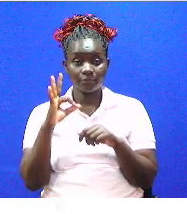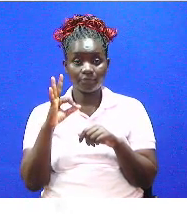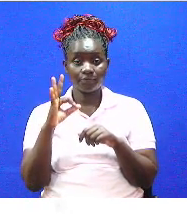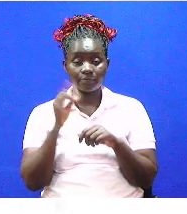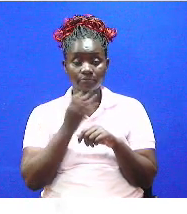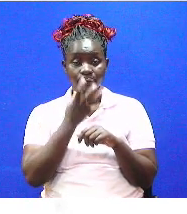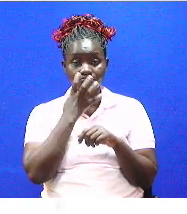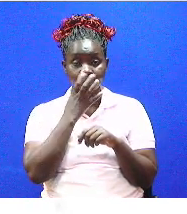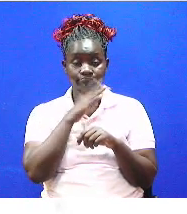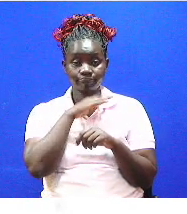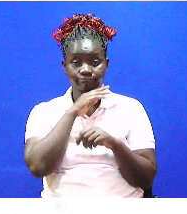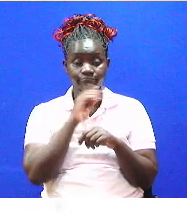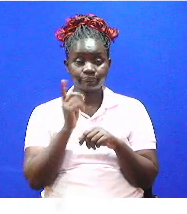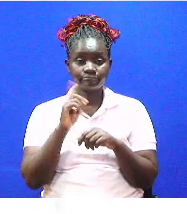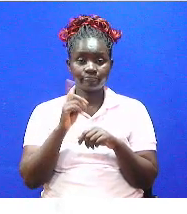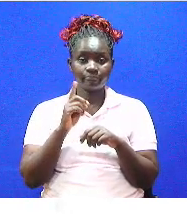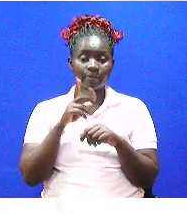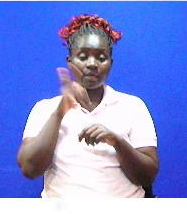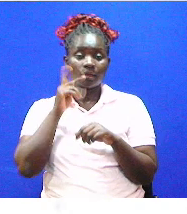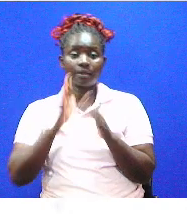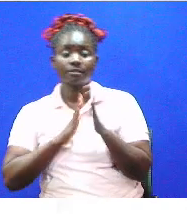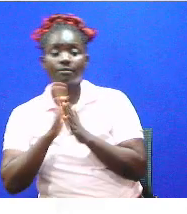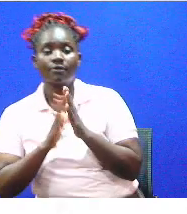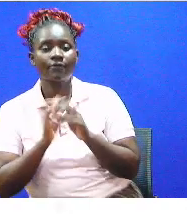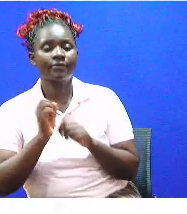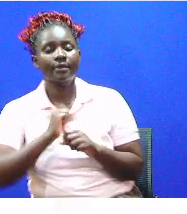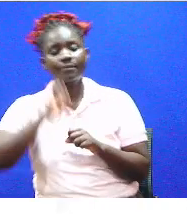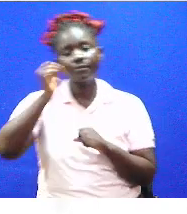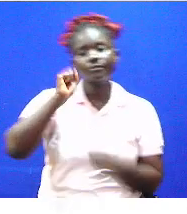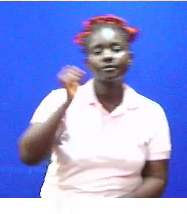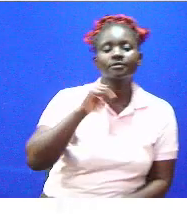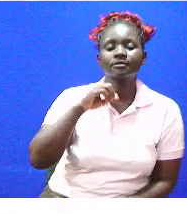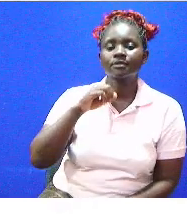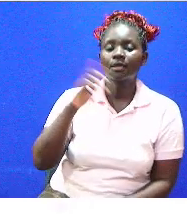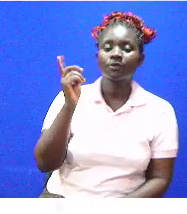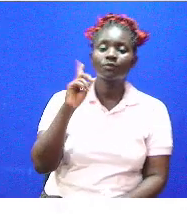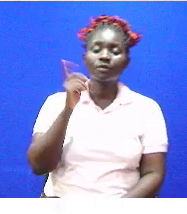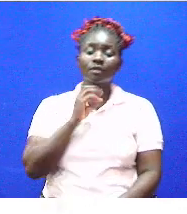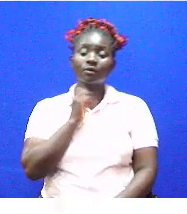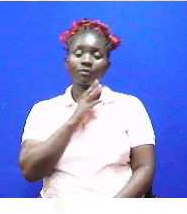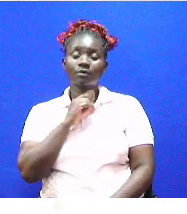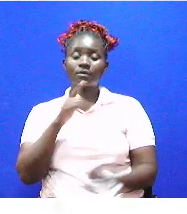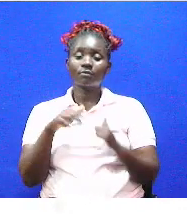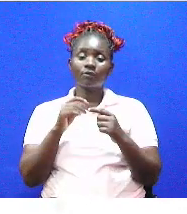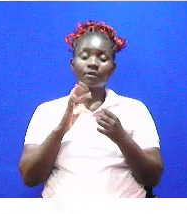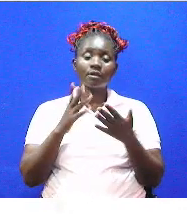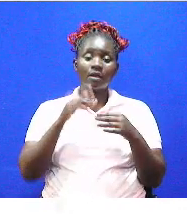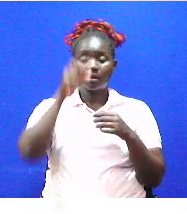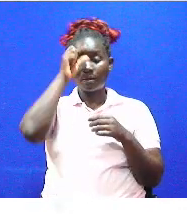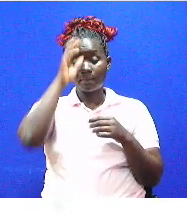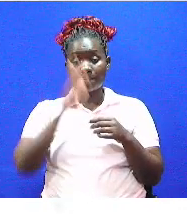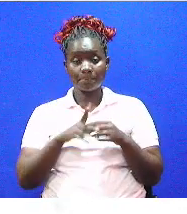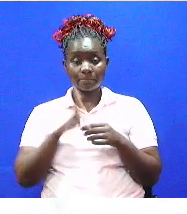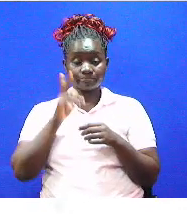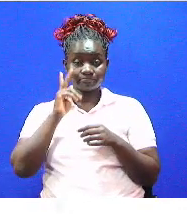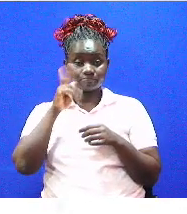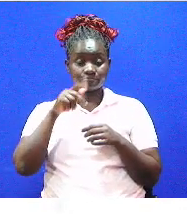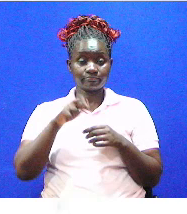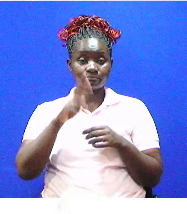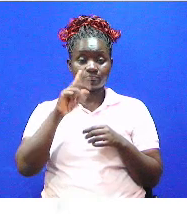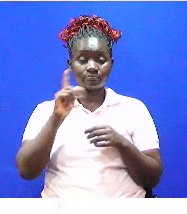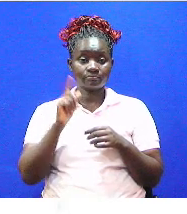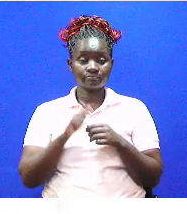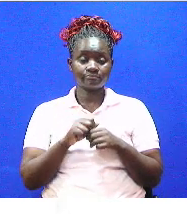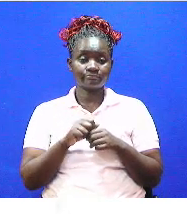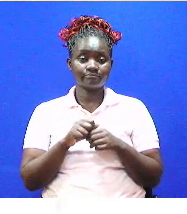ODM. Anikula sarangura usi kwenye nabaro video kurobe kana kwa poli tukuli ya lera na mno kwe murunga nilia enchirumu governor wa county ya Kisii Paul Simbarati ya gende toko seka